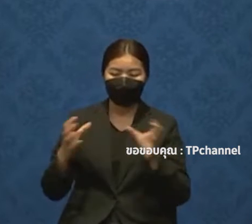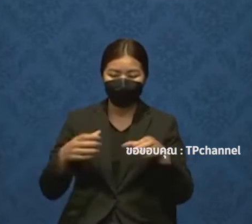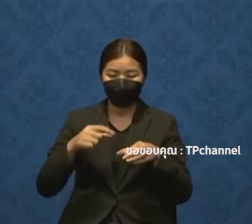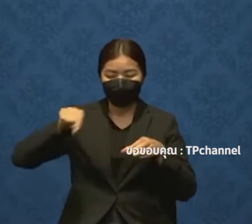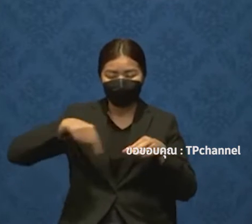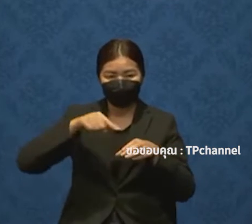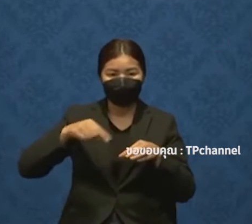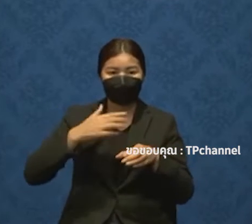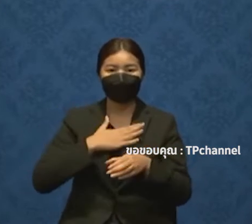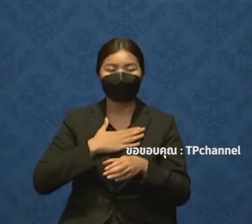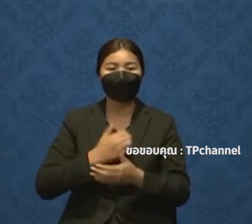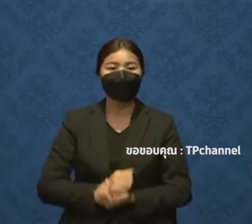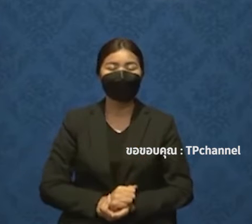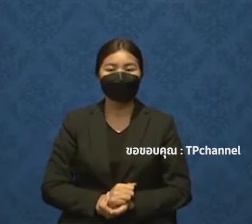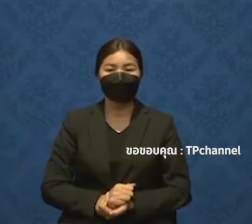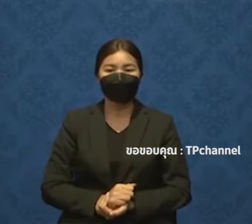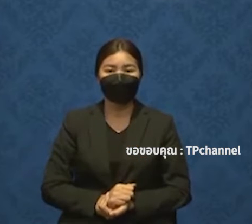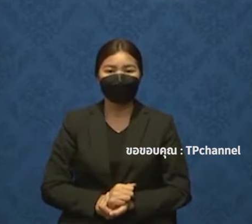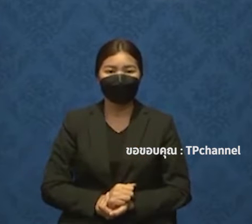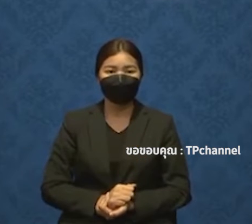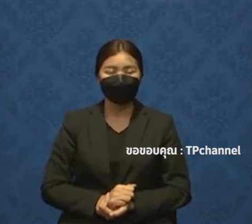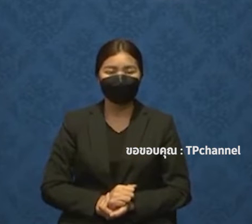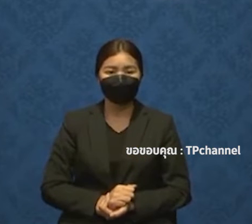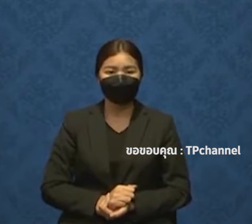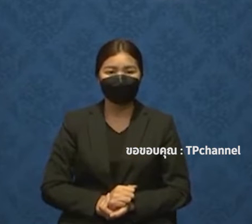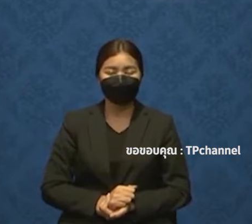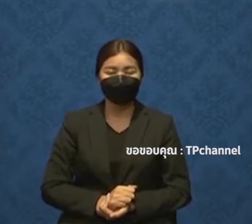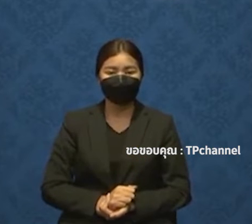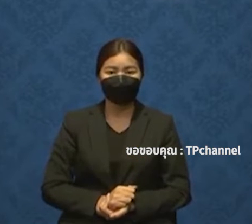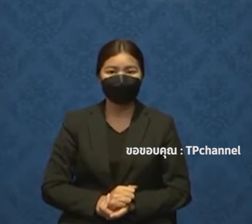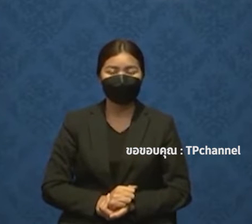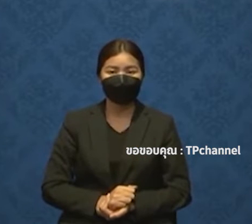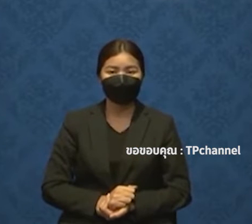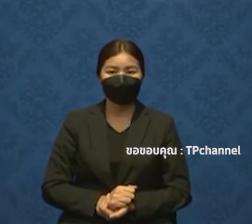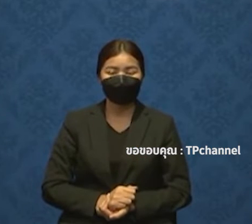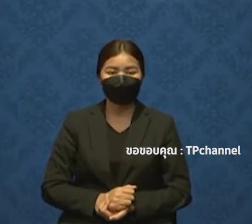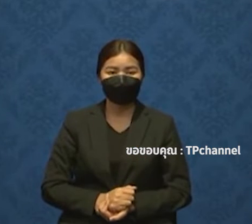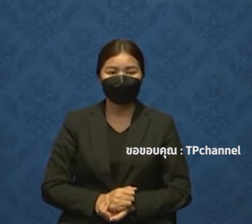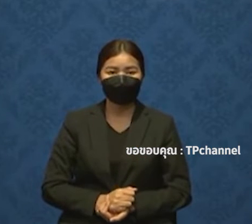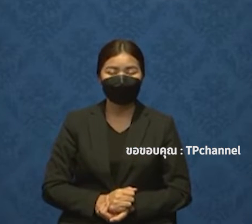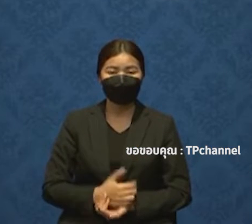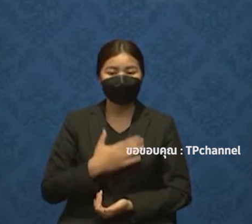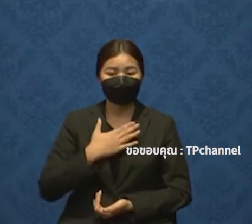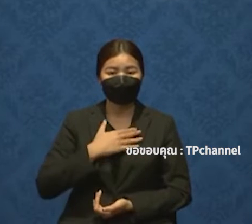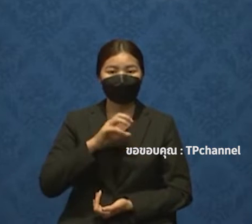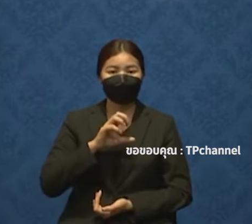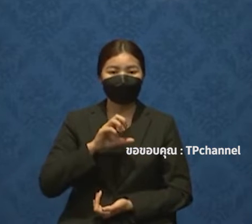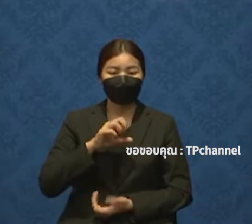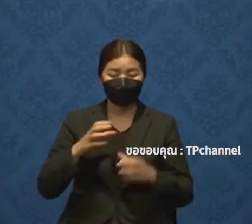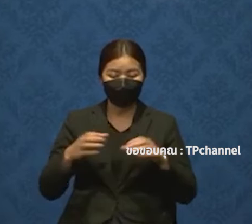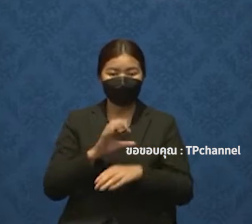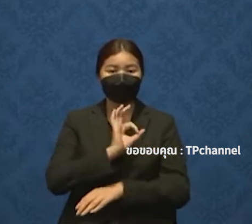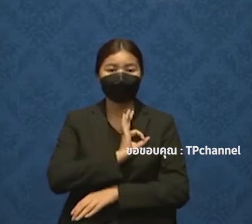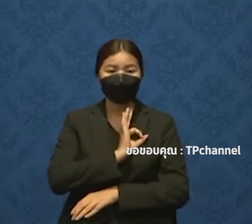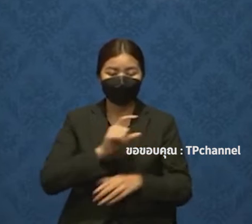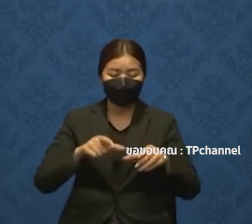โดยเฉพาะโดยรวมเลยนะครับถ้าตีความทำท่านนายกพูดเนี่ยสภารัฐสภาเนี่ยผิดทั้งหม